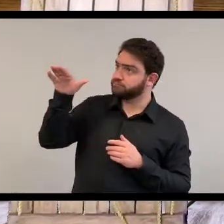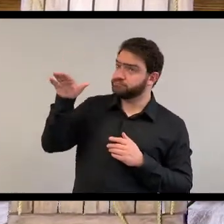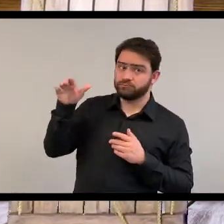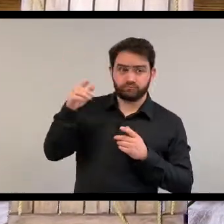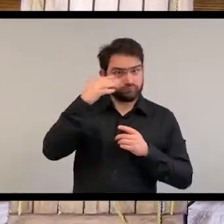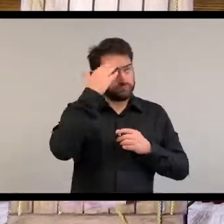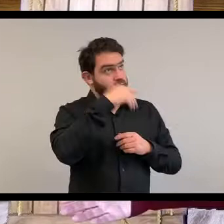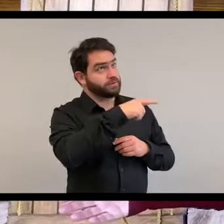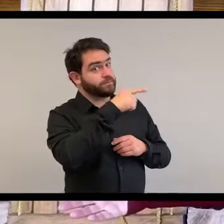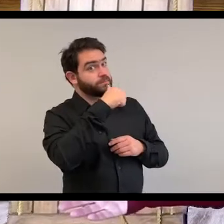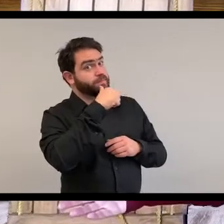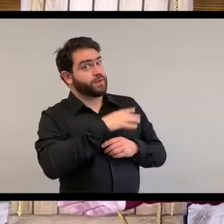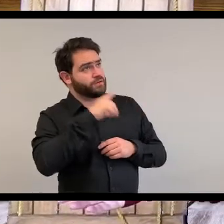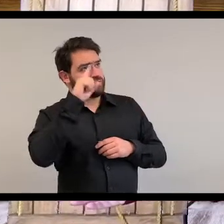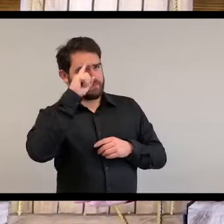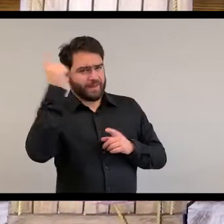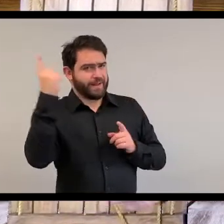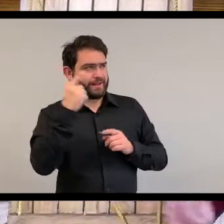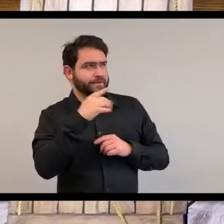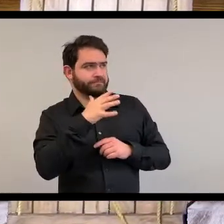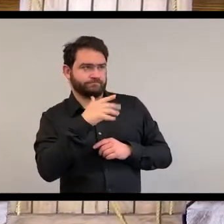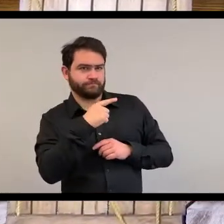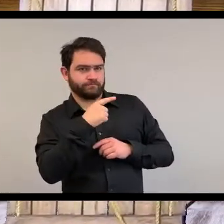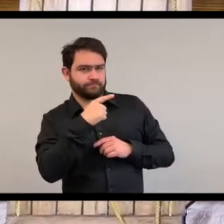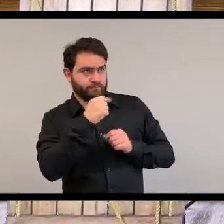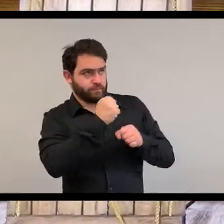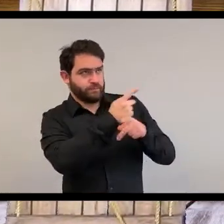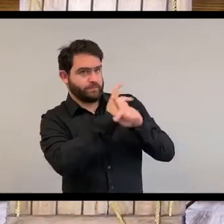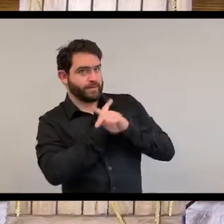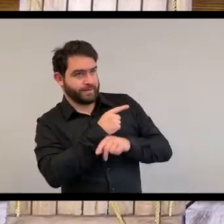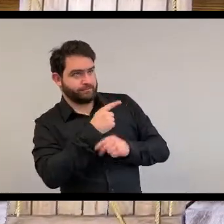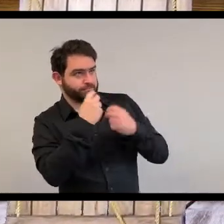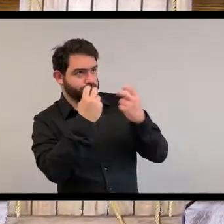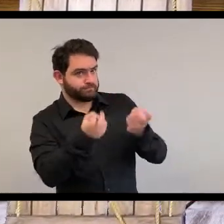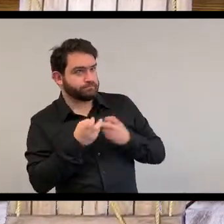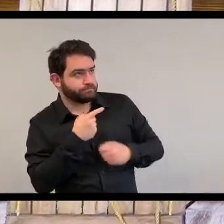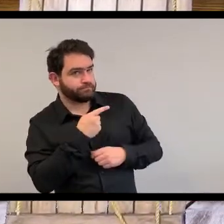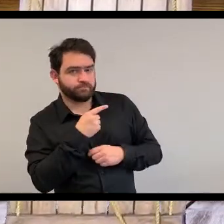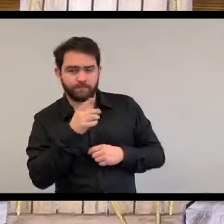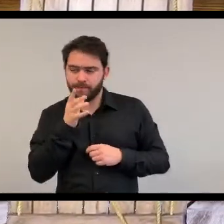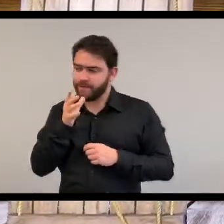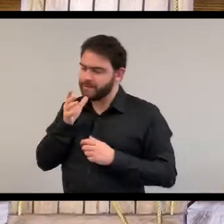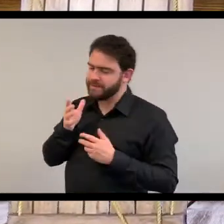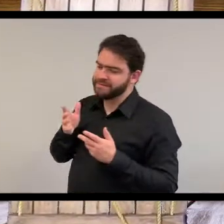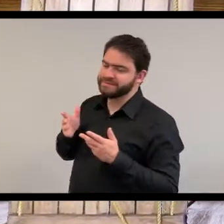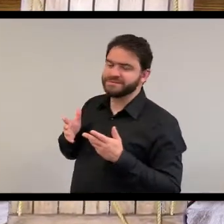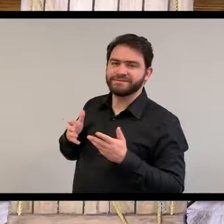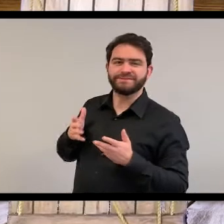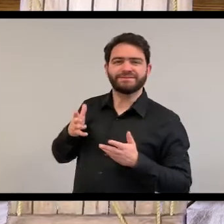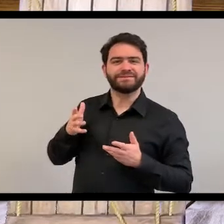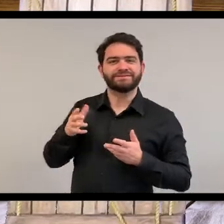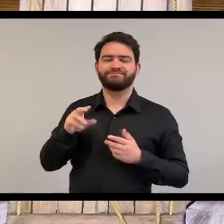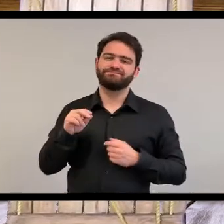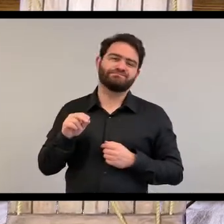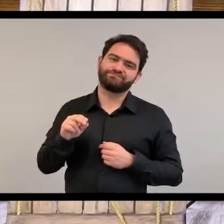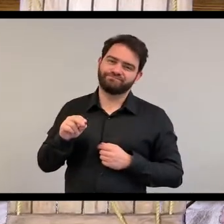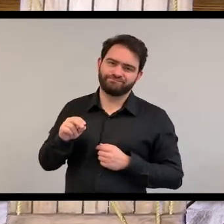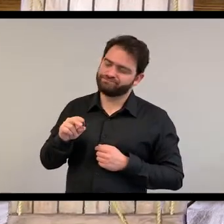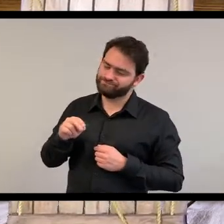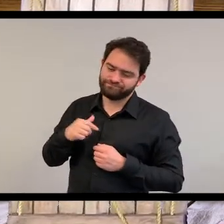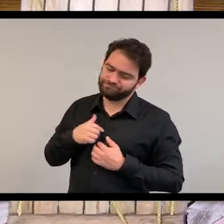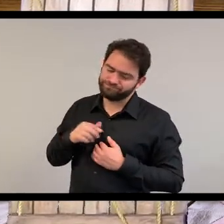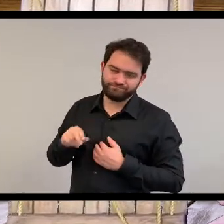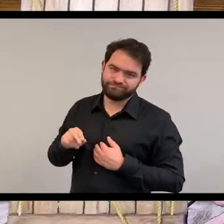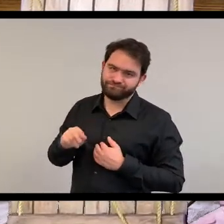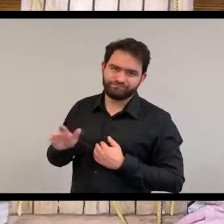maman, mais ils agissent. Ah, enchanté, mes agiles. Alors, il a expliqué pourquoi il voulait emprunter